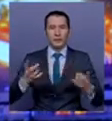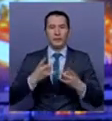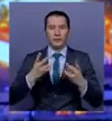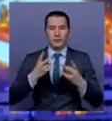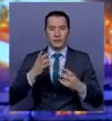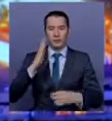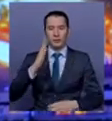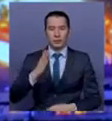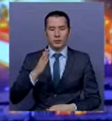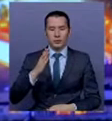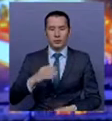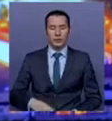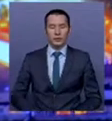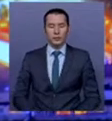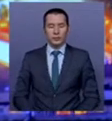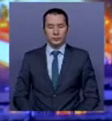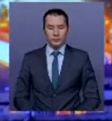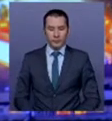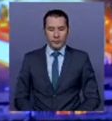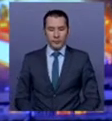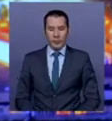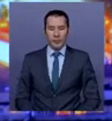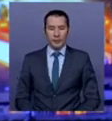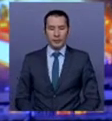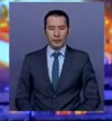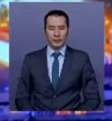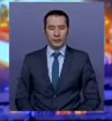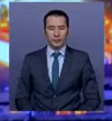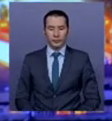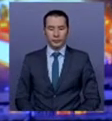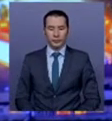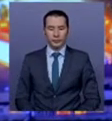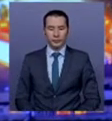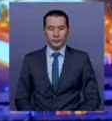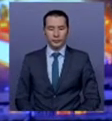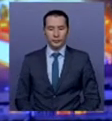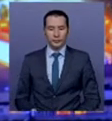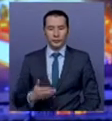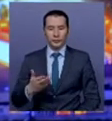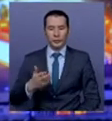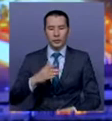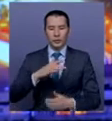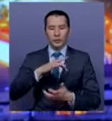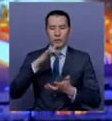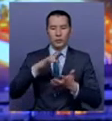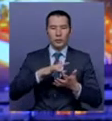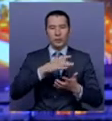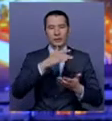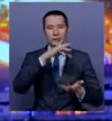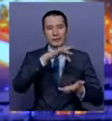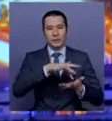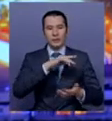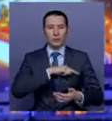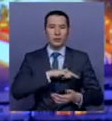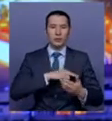режимін қамтамасыз ету жөніндегі мемлекеттік комиссияның соңғы отырысын өткізді. Сонымен қандай салалардың қызметі қалпына